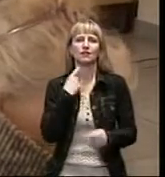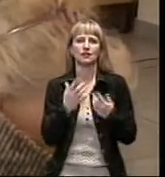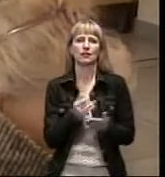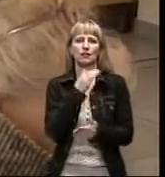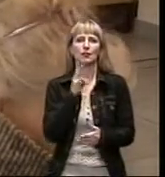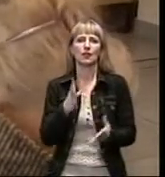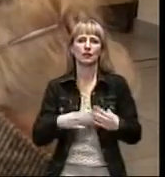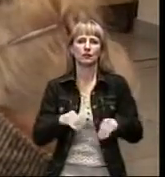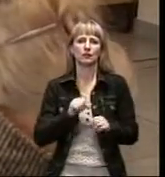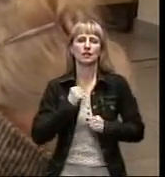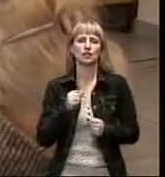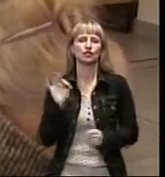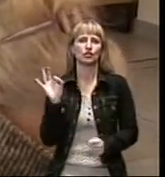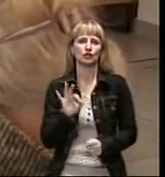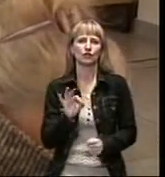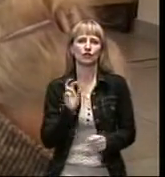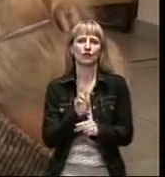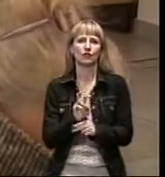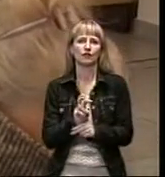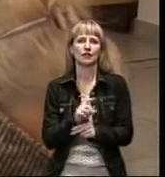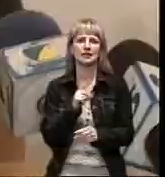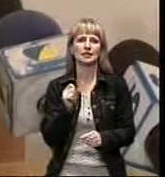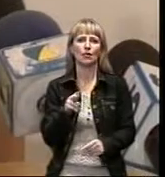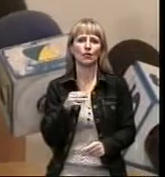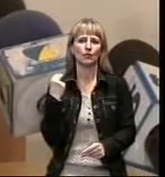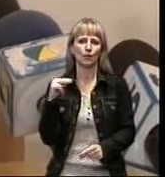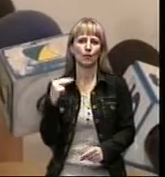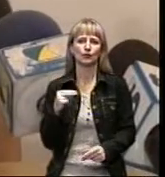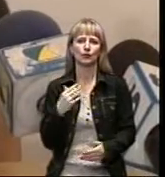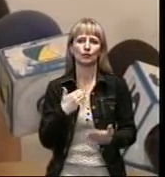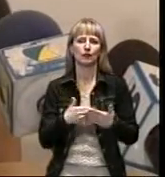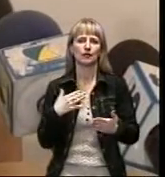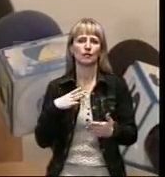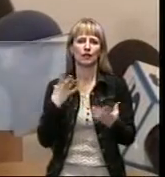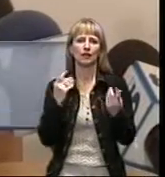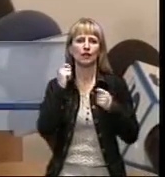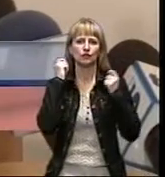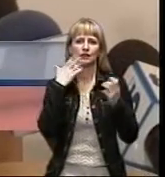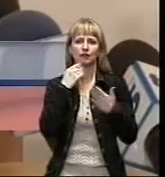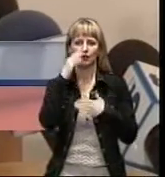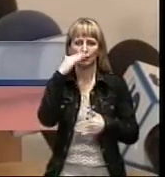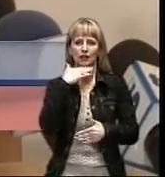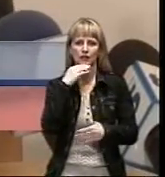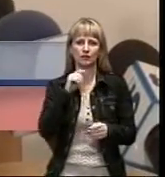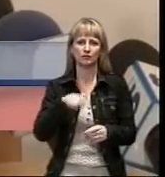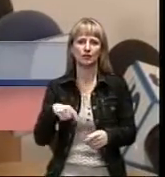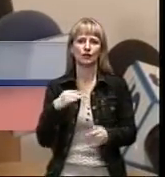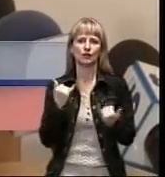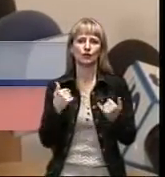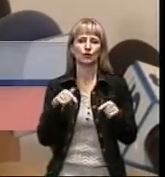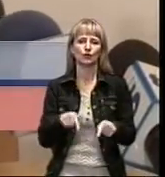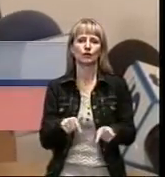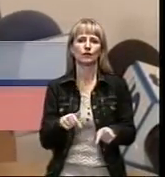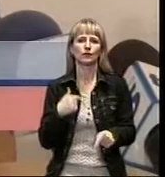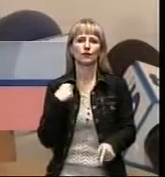і намагається якомога частіше відвідувати Запоріжжя. Перед цим я була на дні народження свого тата. І сьогодні я тут.